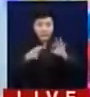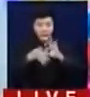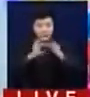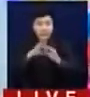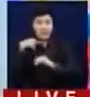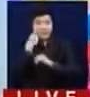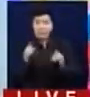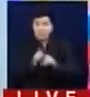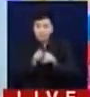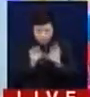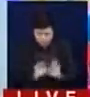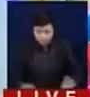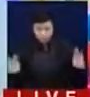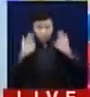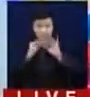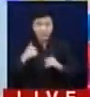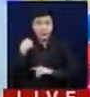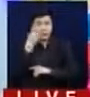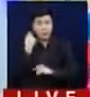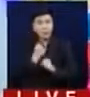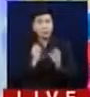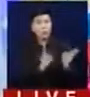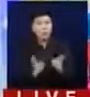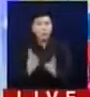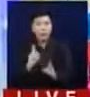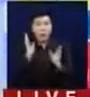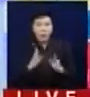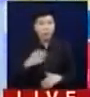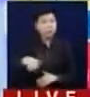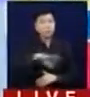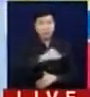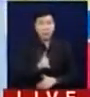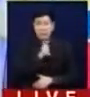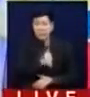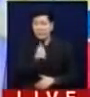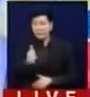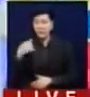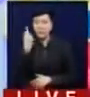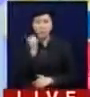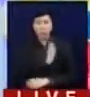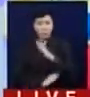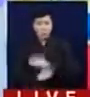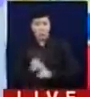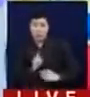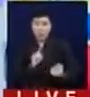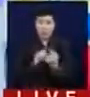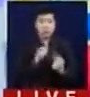สิ่งที่สำคัญก็คือการท่องเที่ยวเนี่ยทำยังไงให้คนทั้งมวลสามารถเที่ยวได้ให้คนพิการและคนทั้งมวลสามารถเข้าถึง